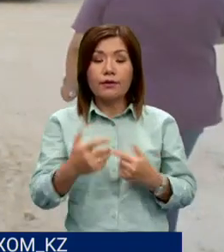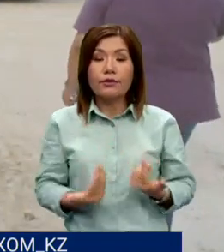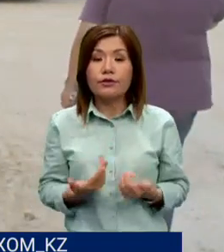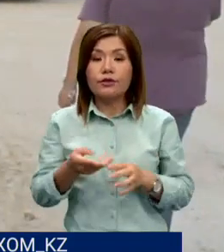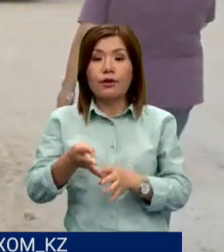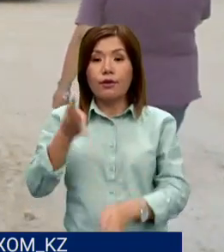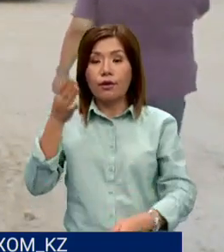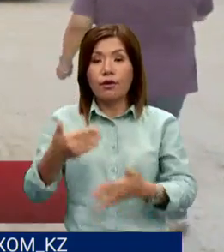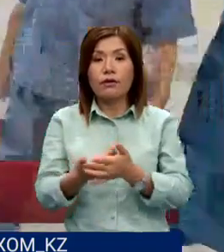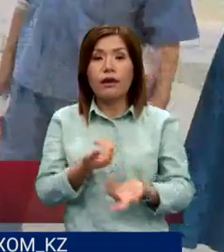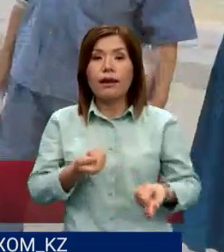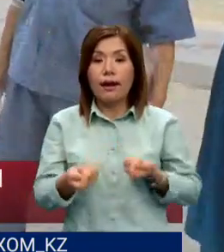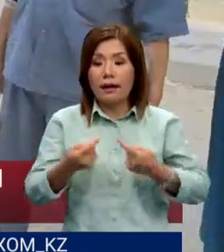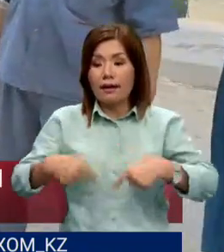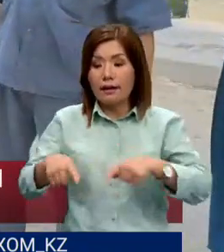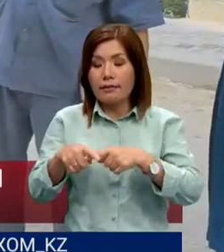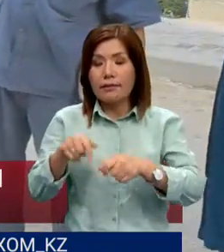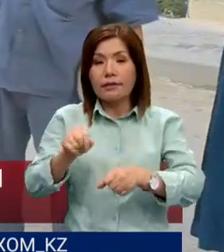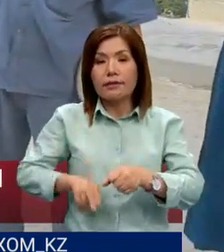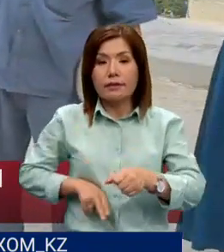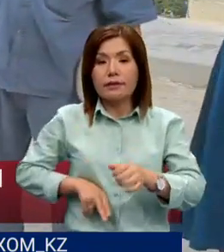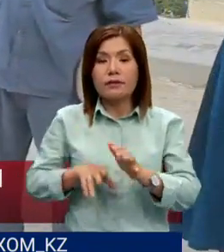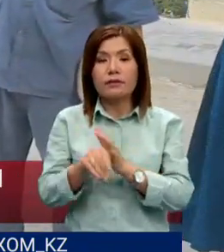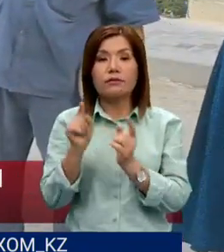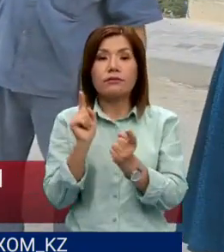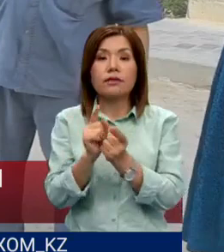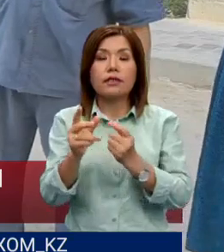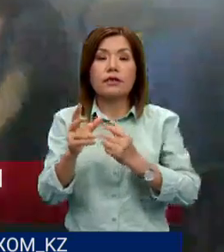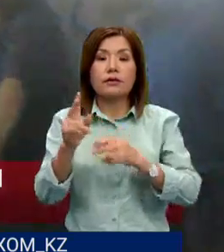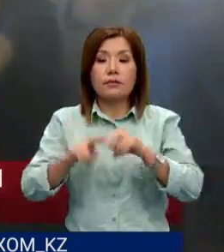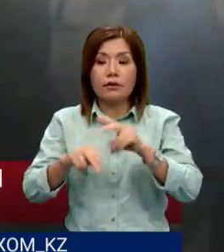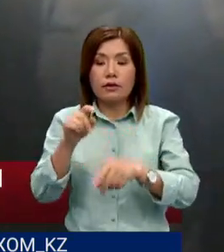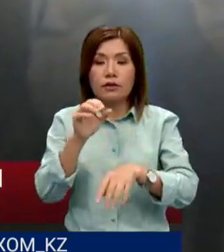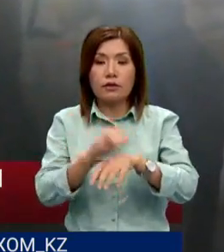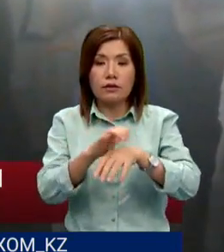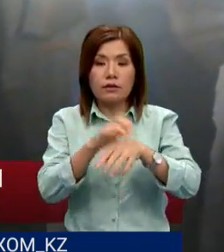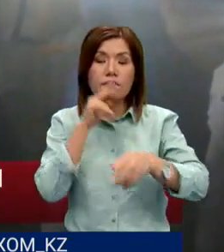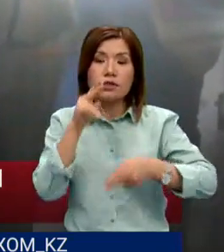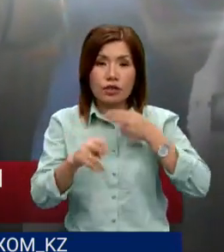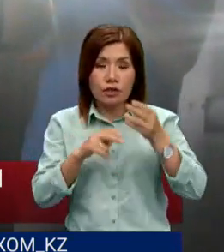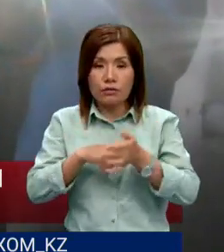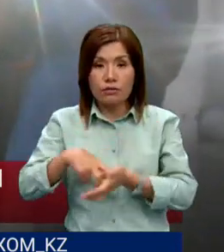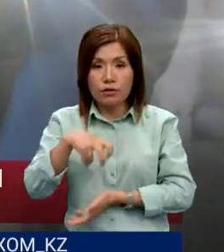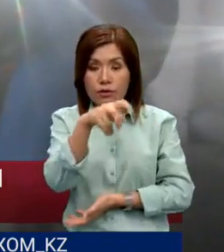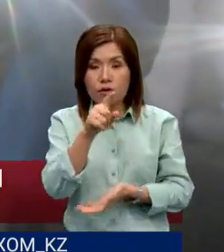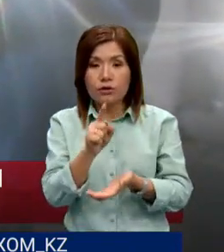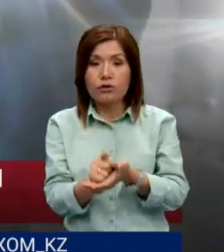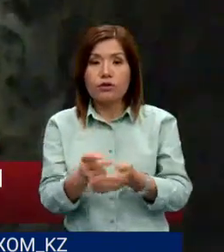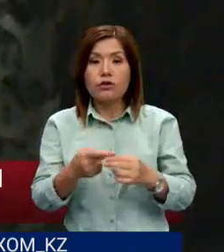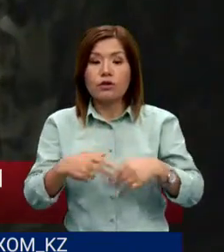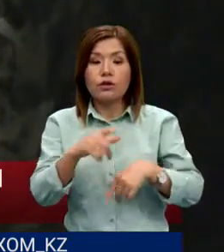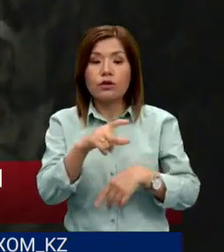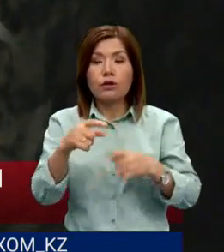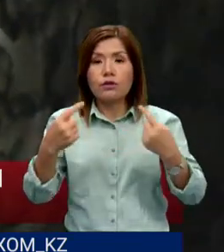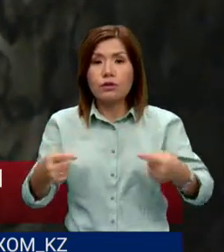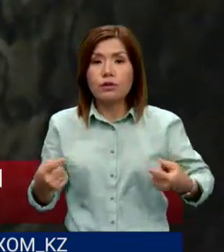көпқабатты үйді басқаруға алған компания басшыларымен бірлесіп, құрылыс компаниясына дәйекті шағым жолдауы тиіс. Дегенмен тұрғындар үйдің